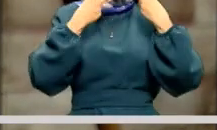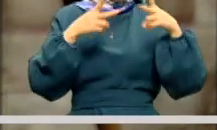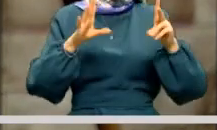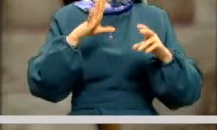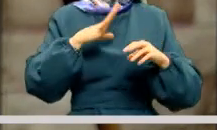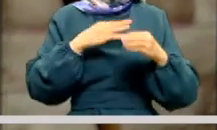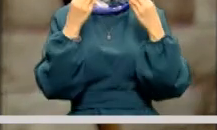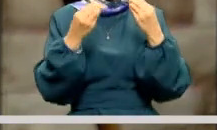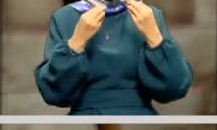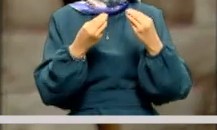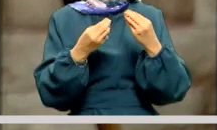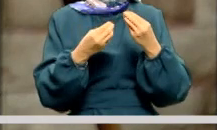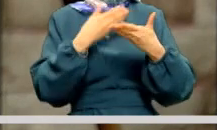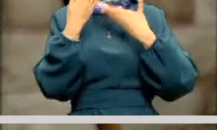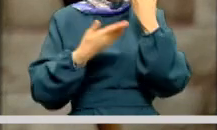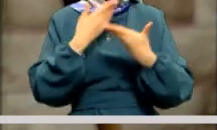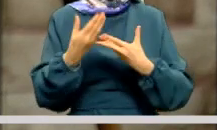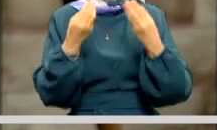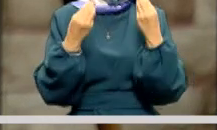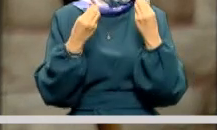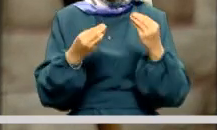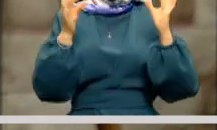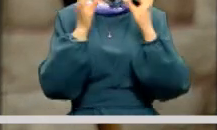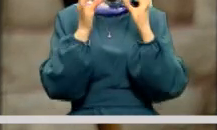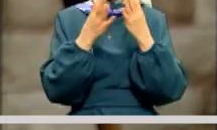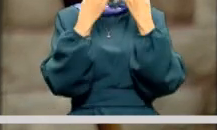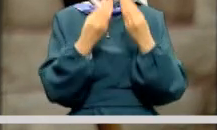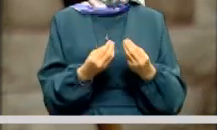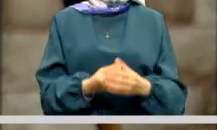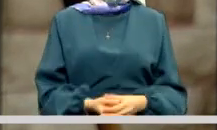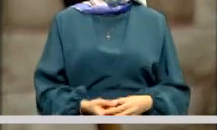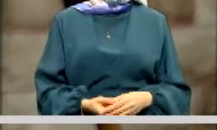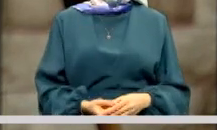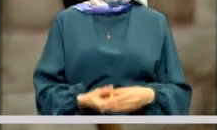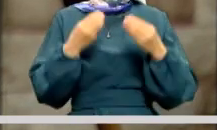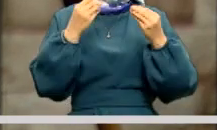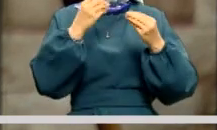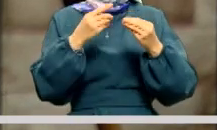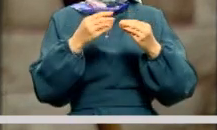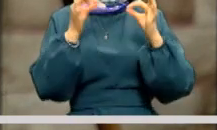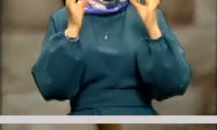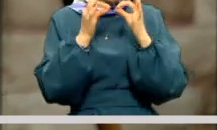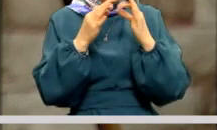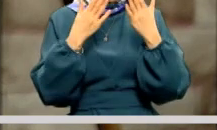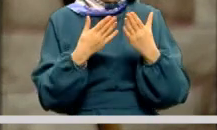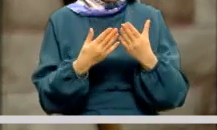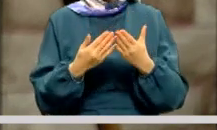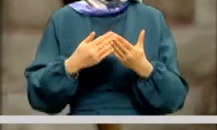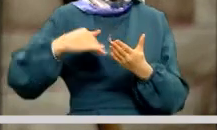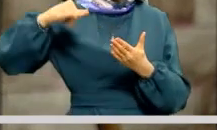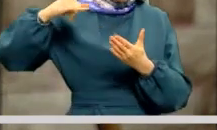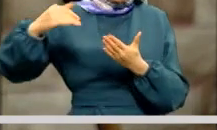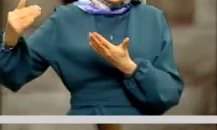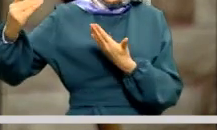tartışma güzel bir anlatma güzel bir üslup kullanılan güzel bir ifadeyle yanına çekme tarafında hep